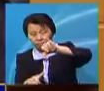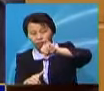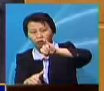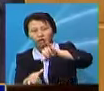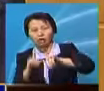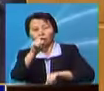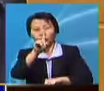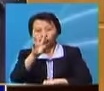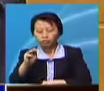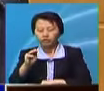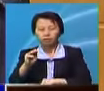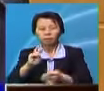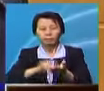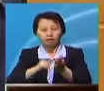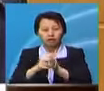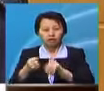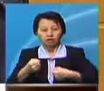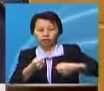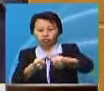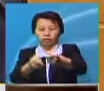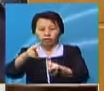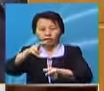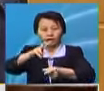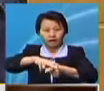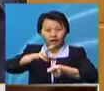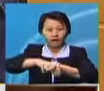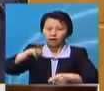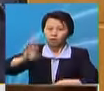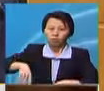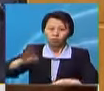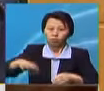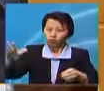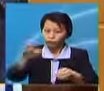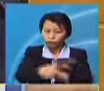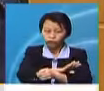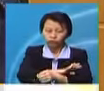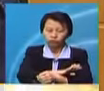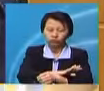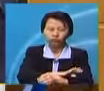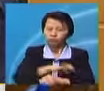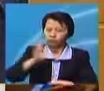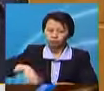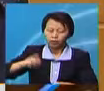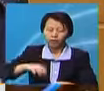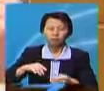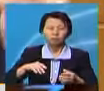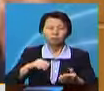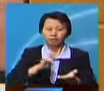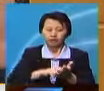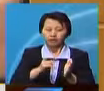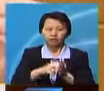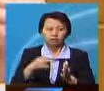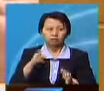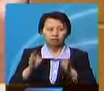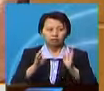Mana dia, Sungai Kelang tu belum lagi full capacity Makna di sini kalau kita